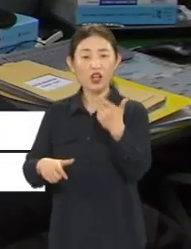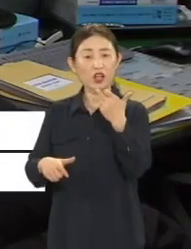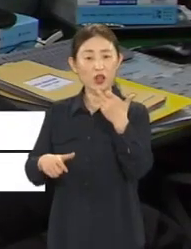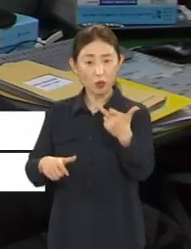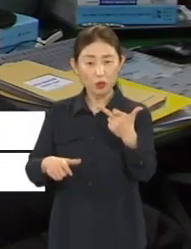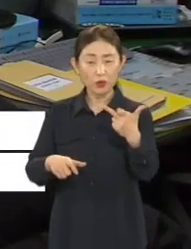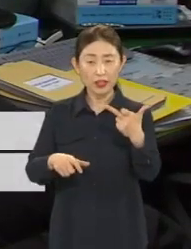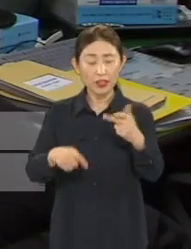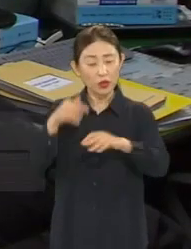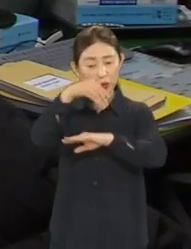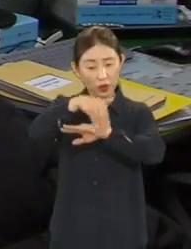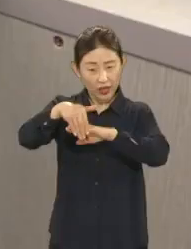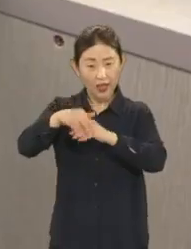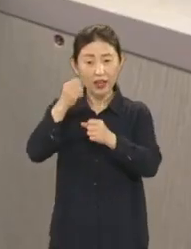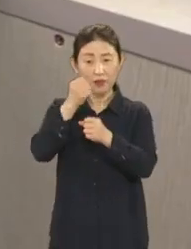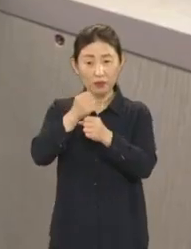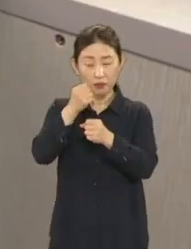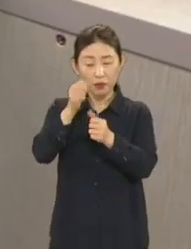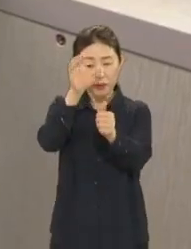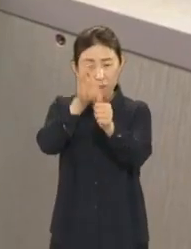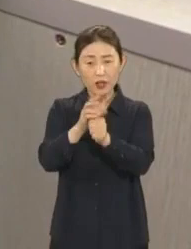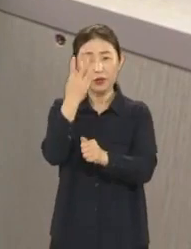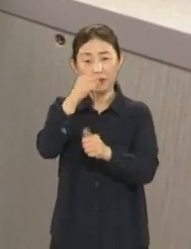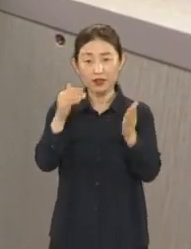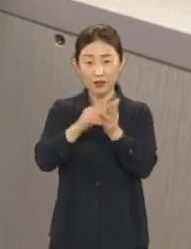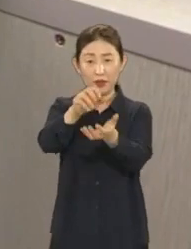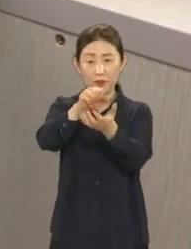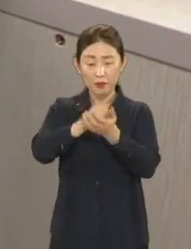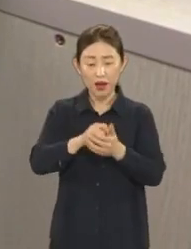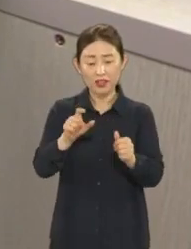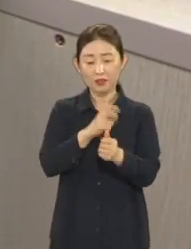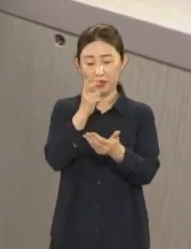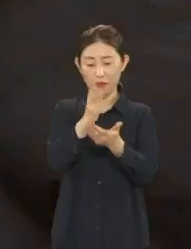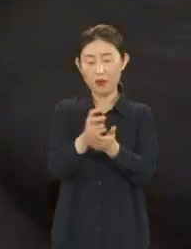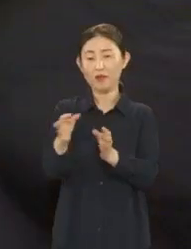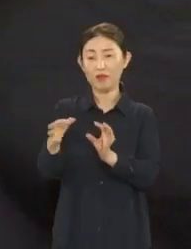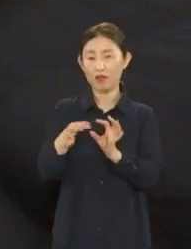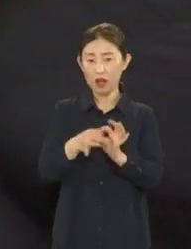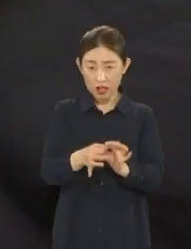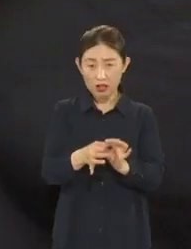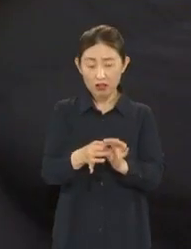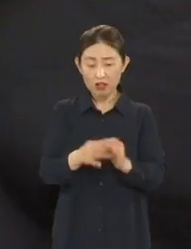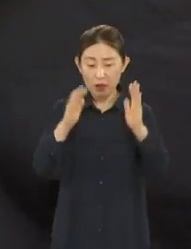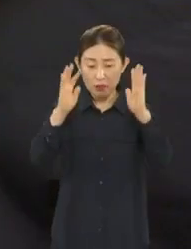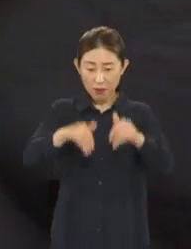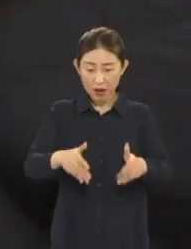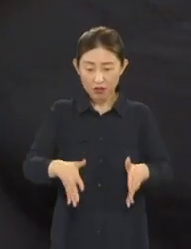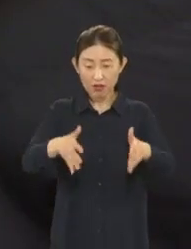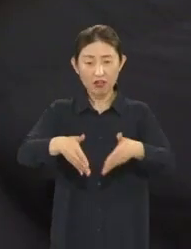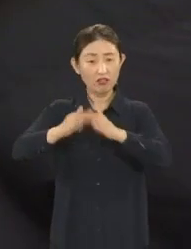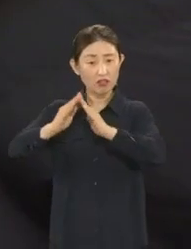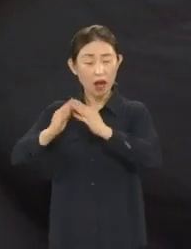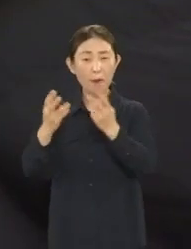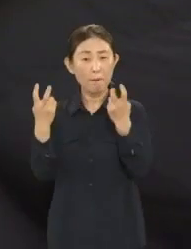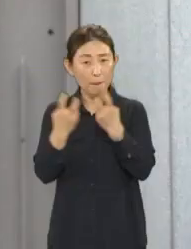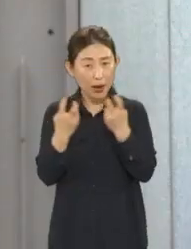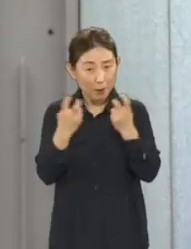지구 단위 계획 용역 결과가 나오는 대로 특별법 추진 상황과 연계해 재건축을